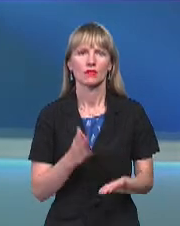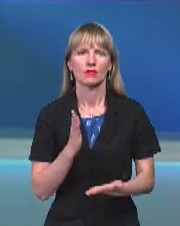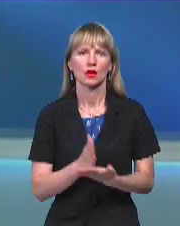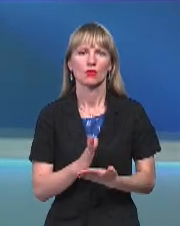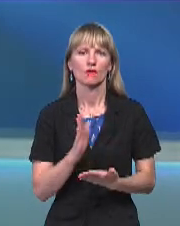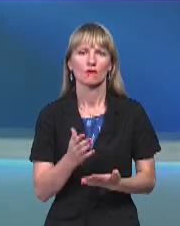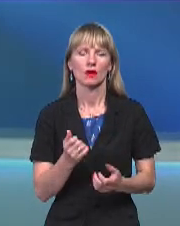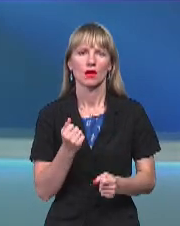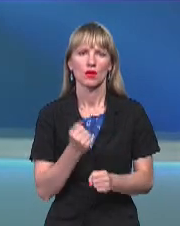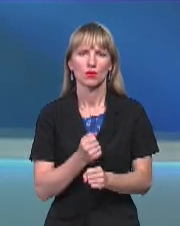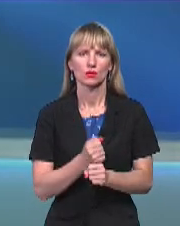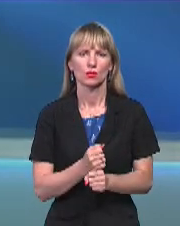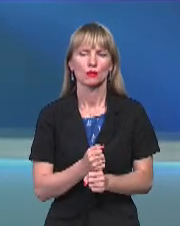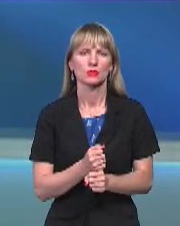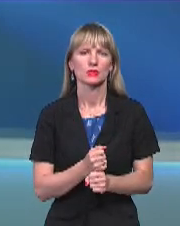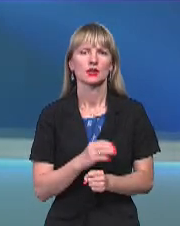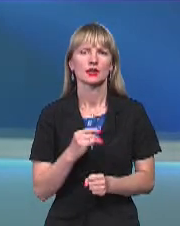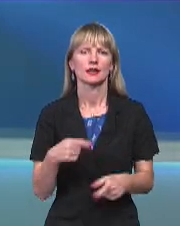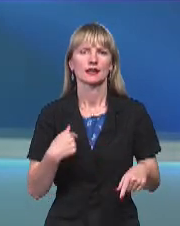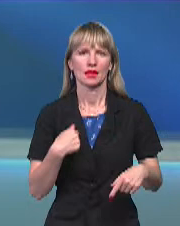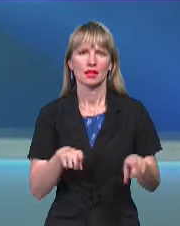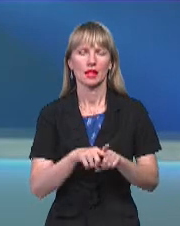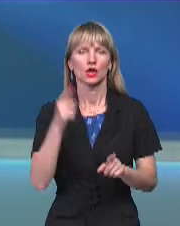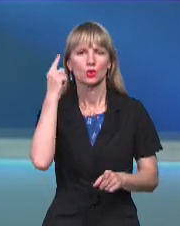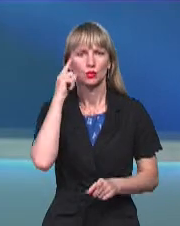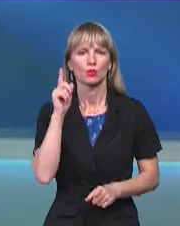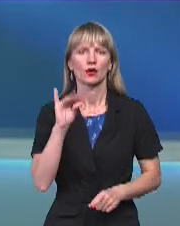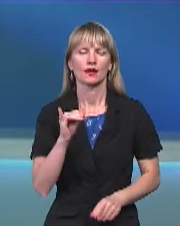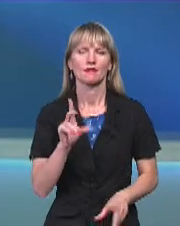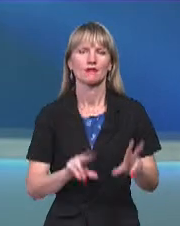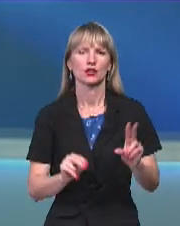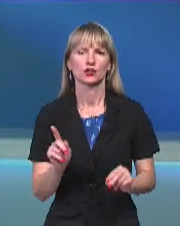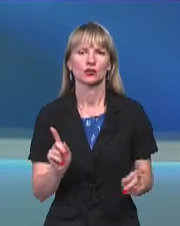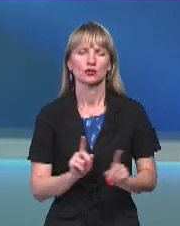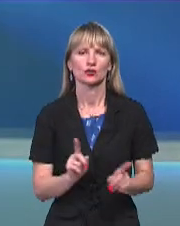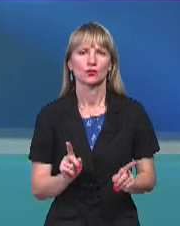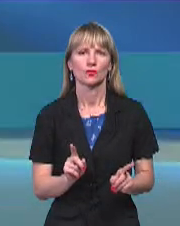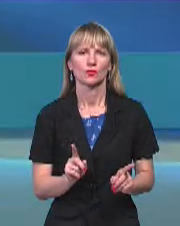знаходяться в розробці. І я так думаю, вважаю, що